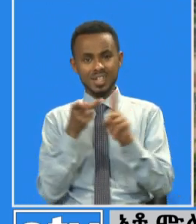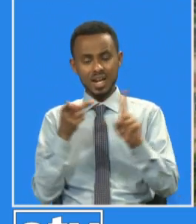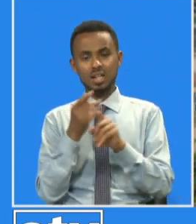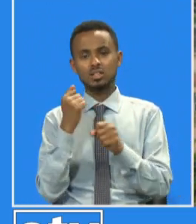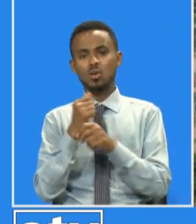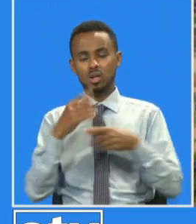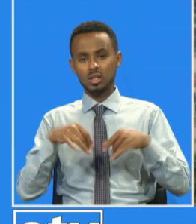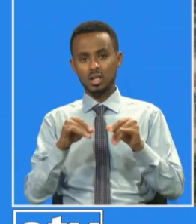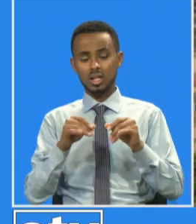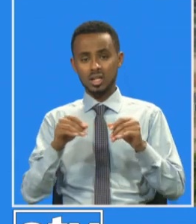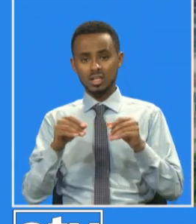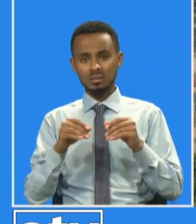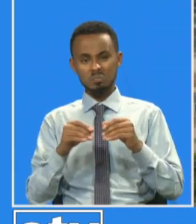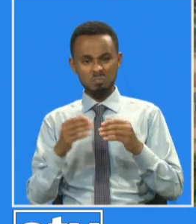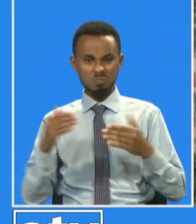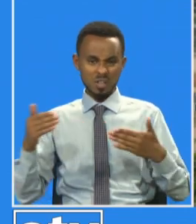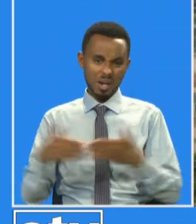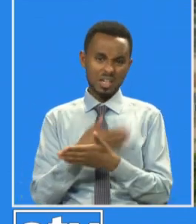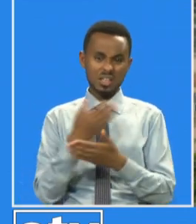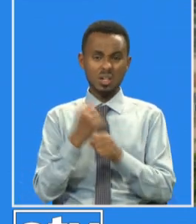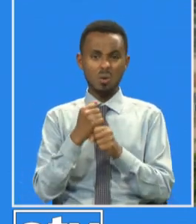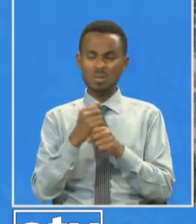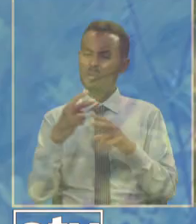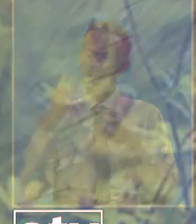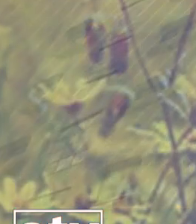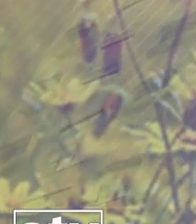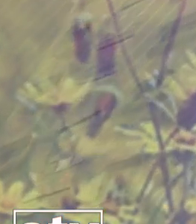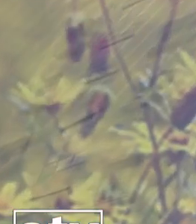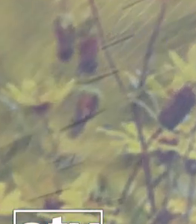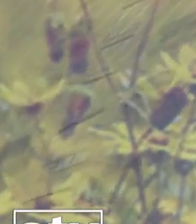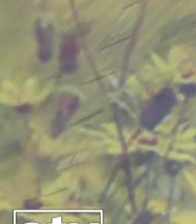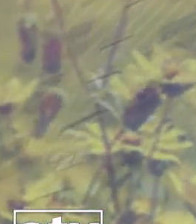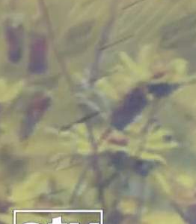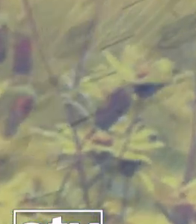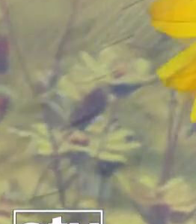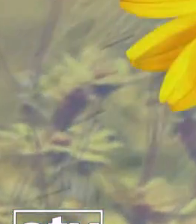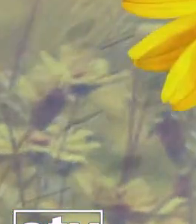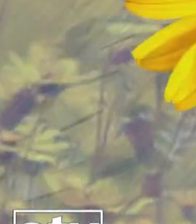ቀጠልን የተገና ስራውን በጣም ቻሌንጂንግ ነው